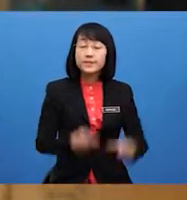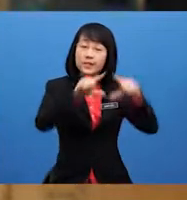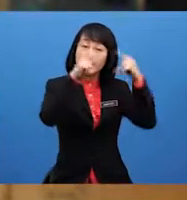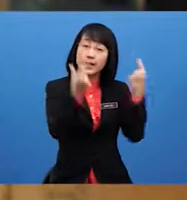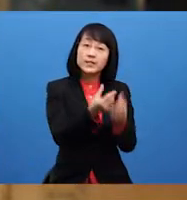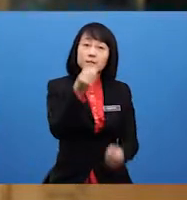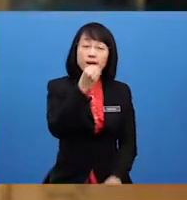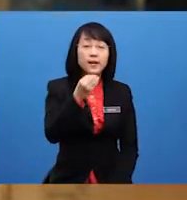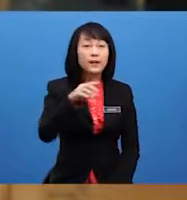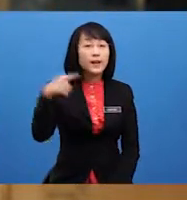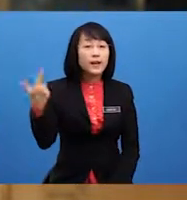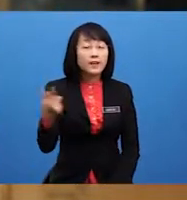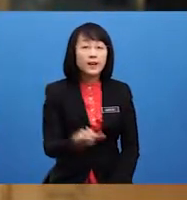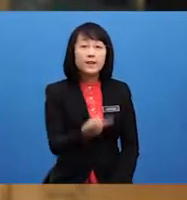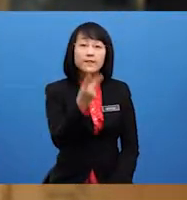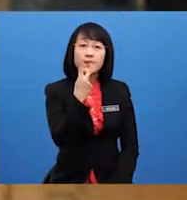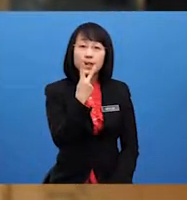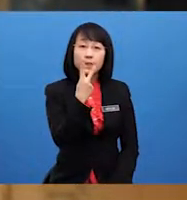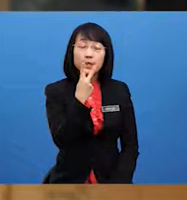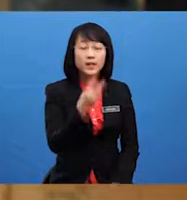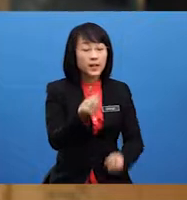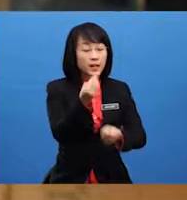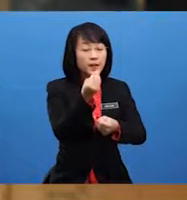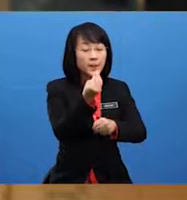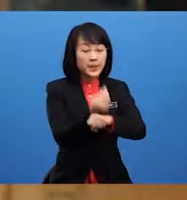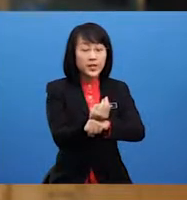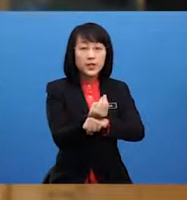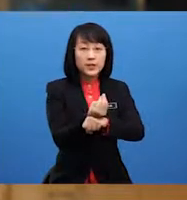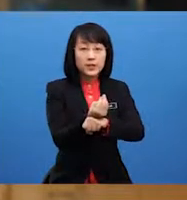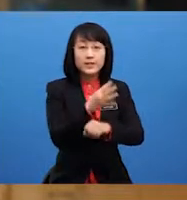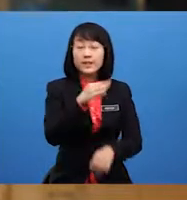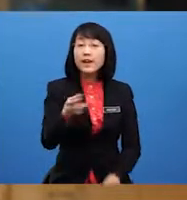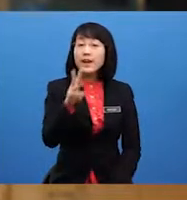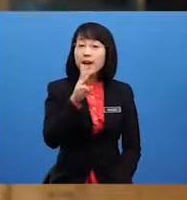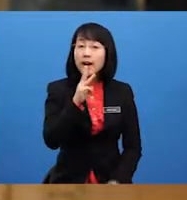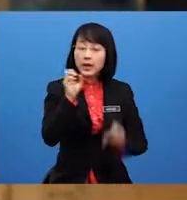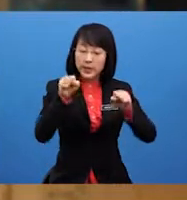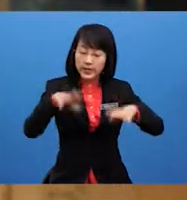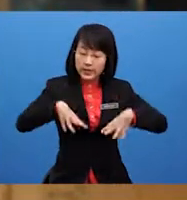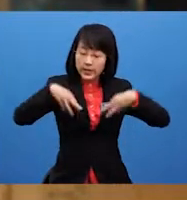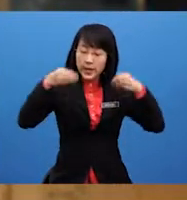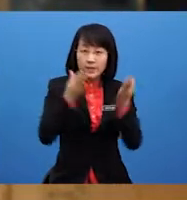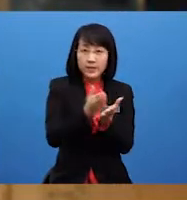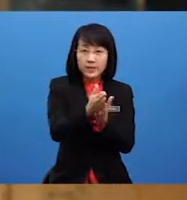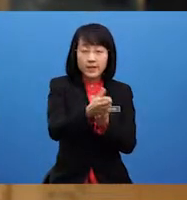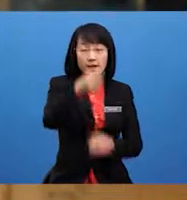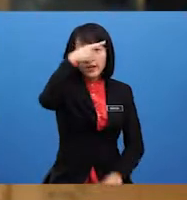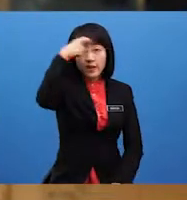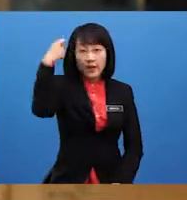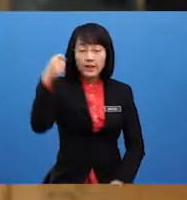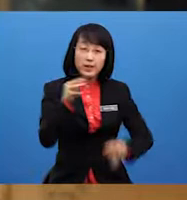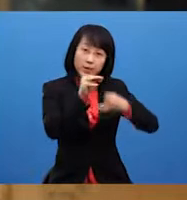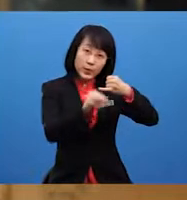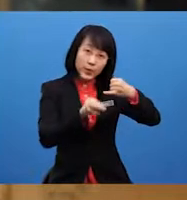iaitu vitamin, mineral dan air boleh diserap terus kerana molekulnya